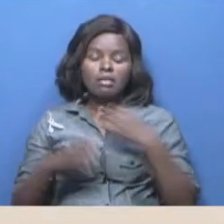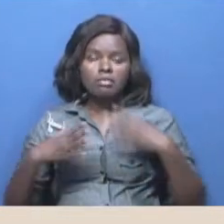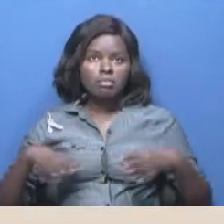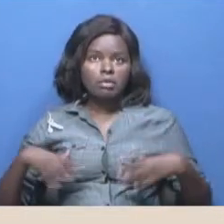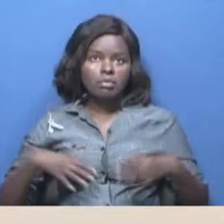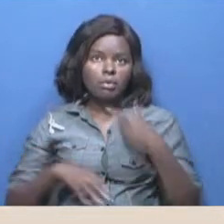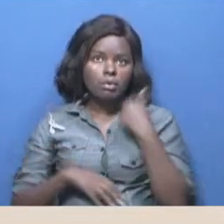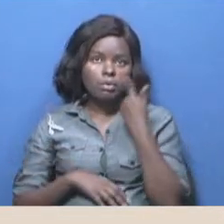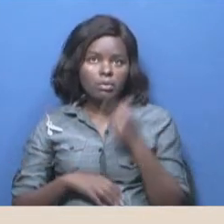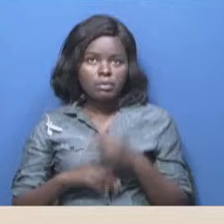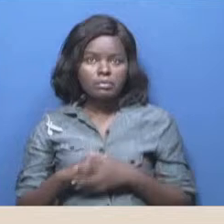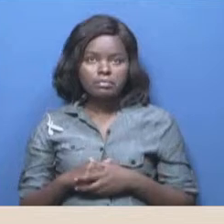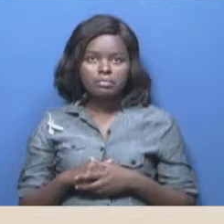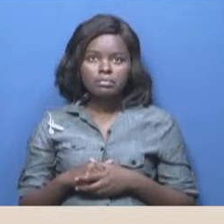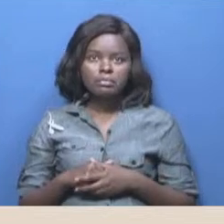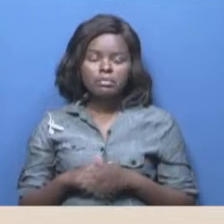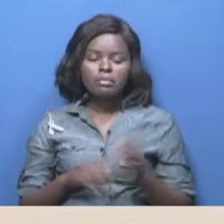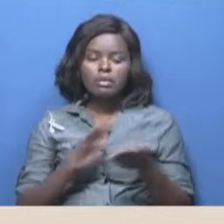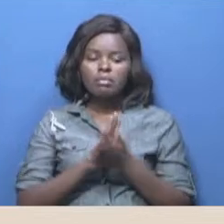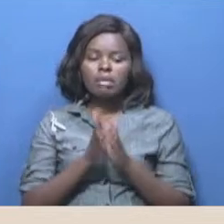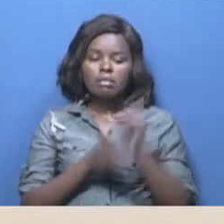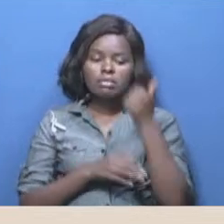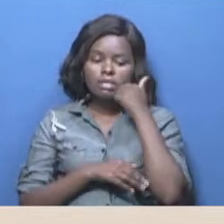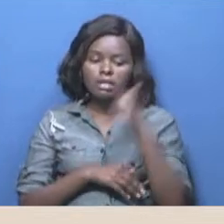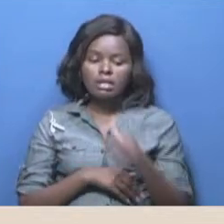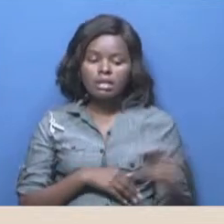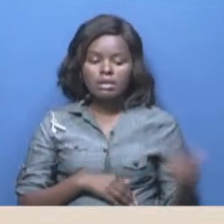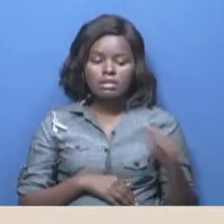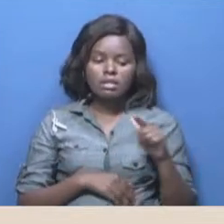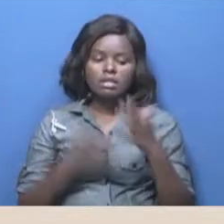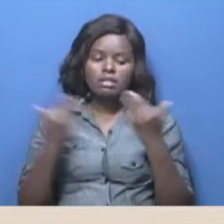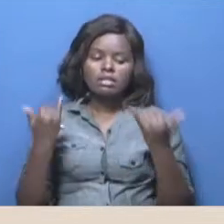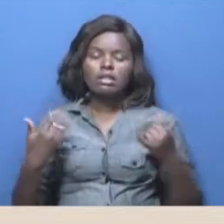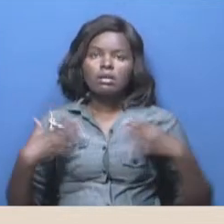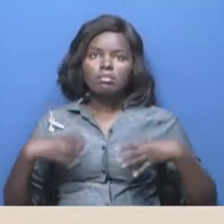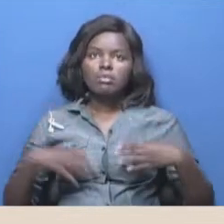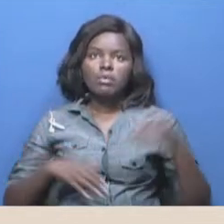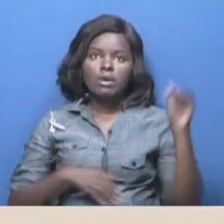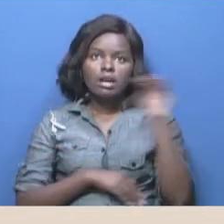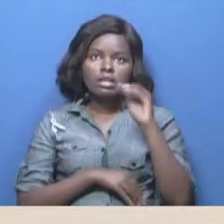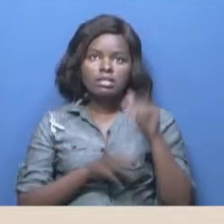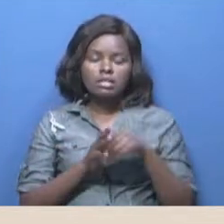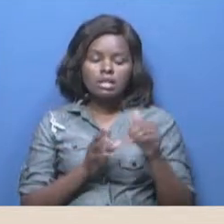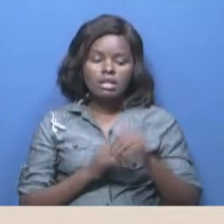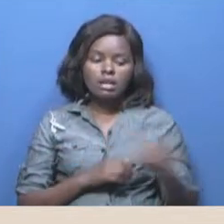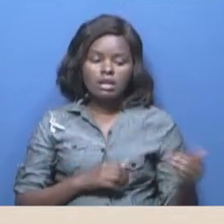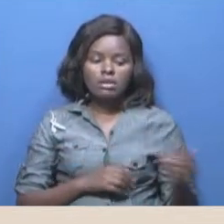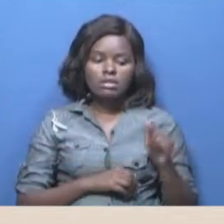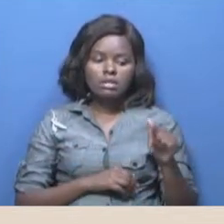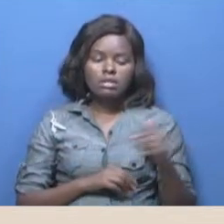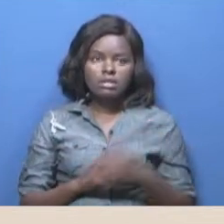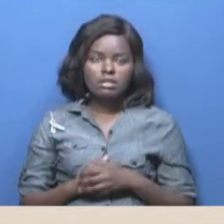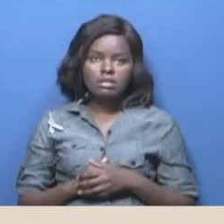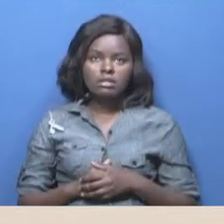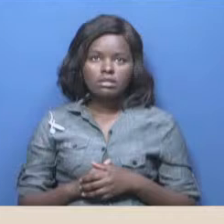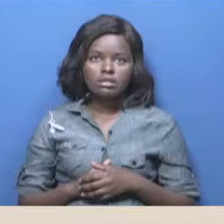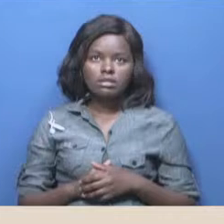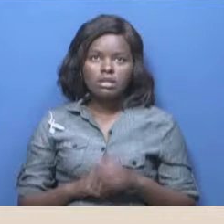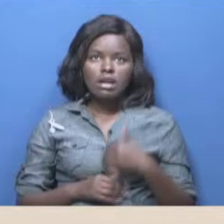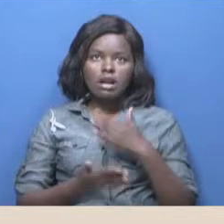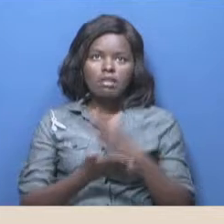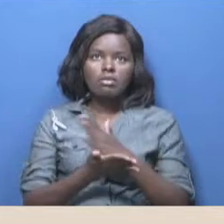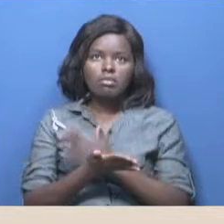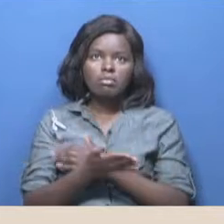marakorwo makigwetwo ni arwaru kuma kaunti ino. Riu muingi ni uritio kuma kaunti ino ni uritio guthingatithia mitaratara